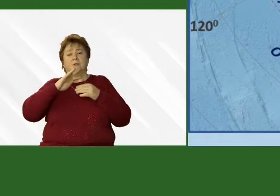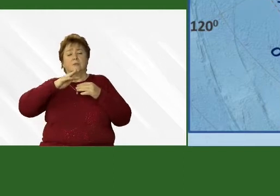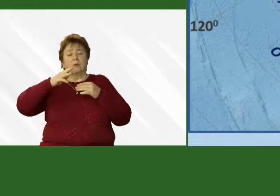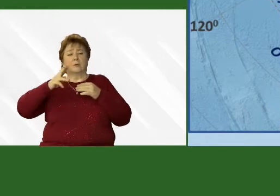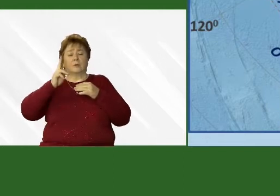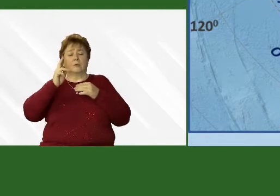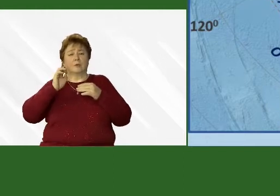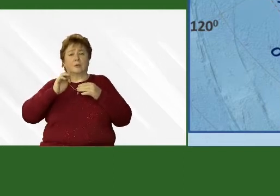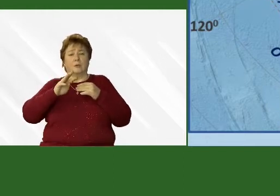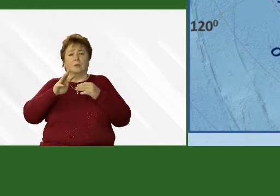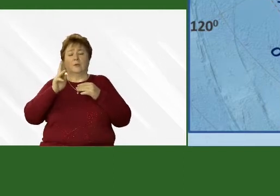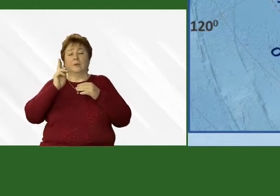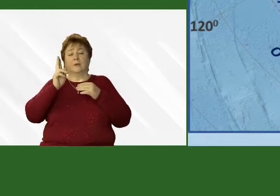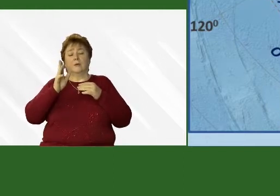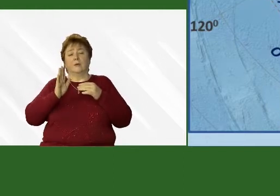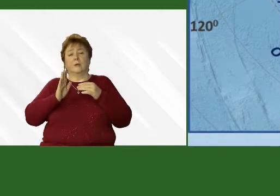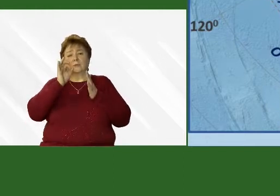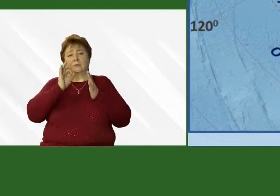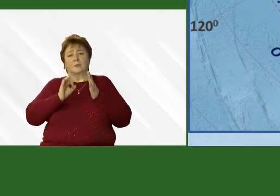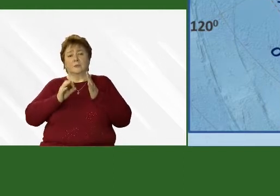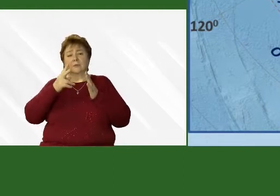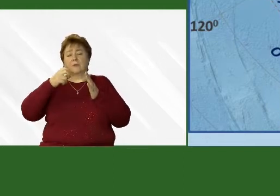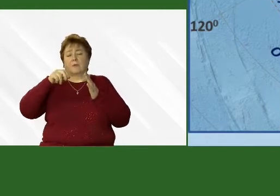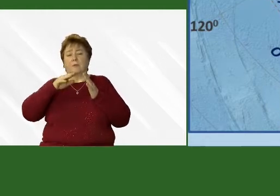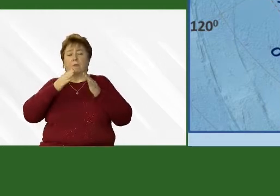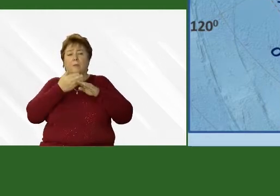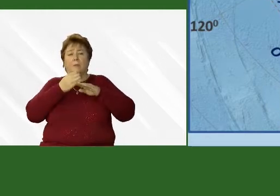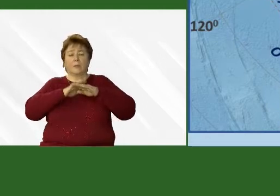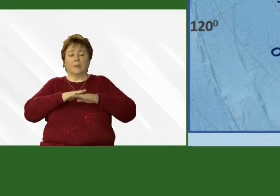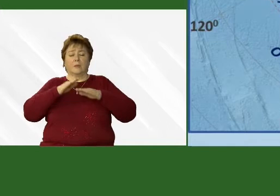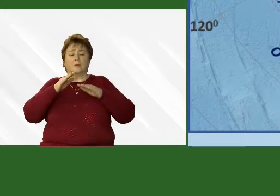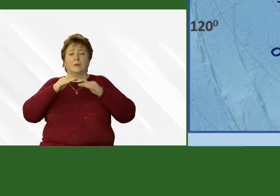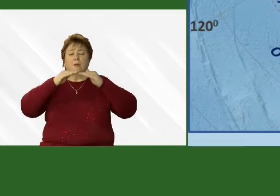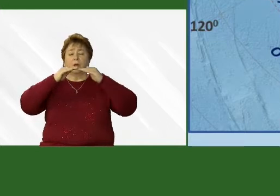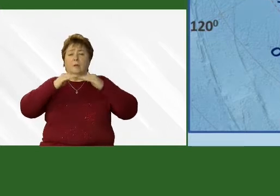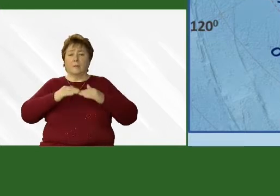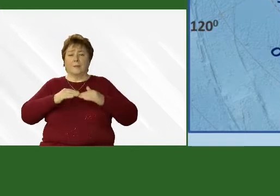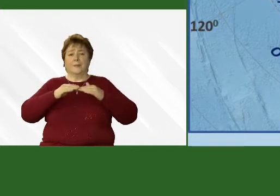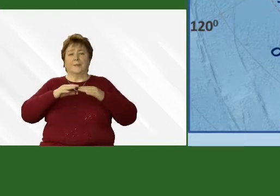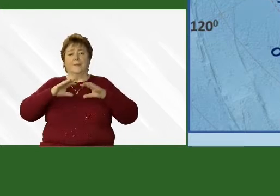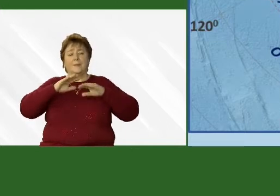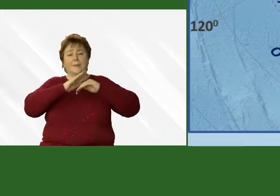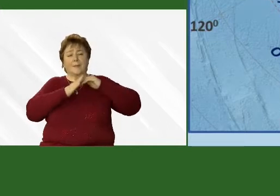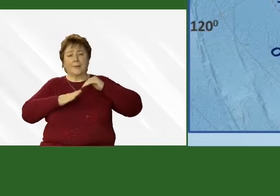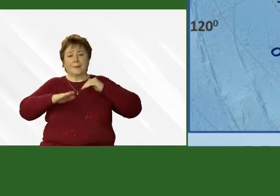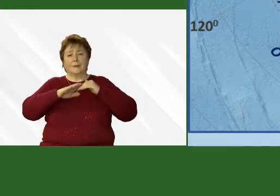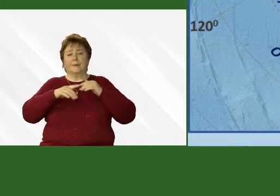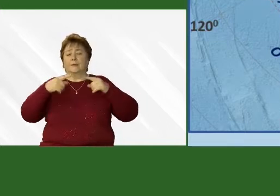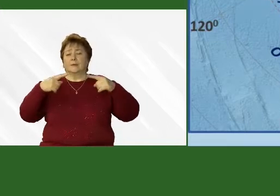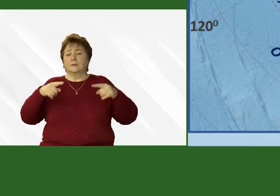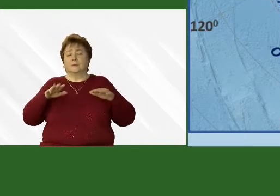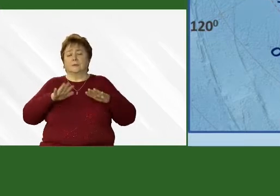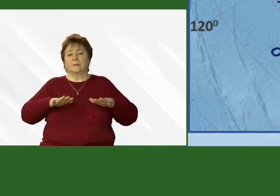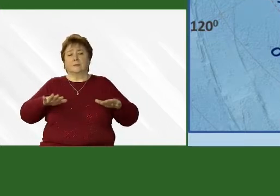километров, 90% льда планеты. Под тяжестью льда произошло опускание материка – в некоторых